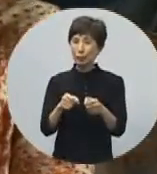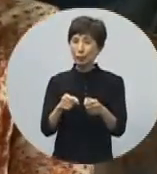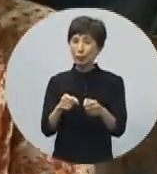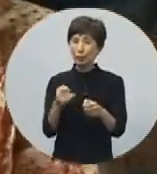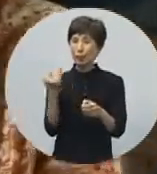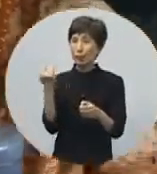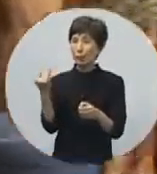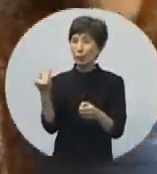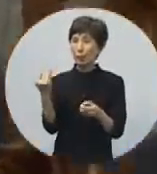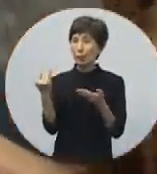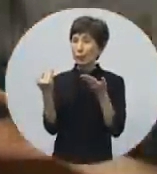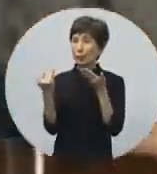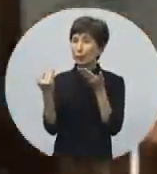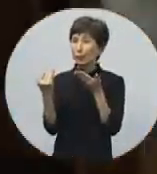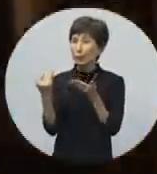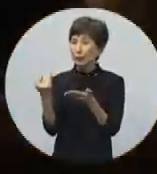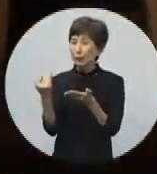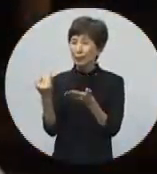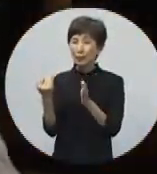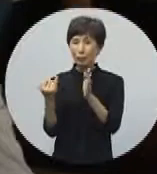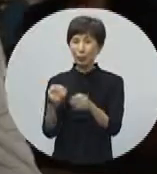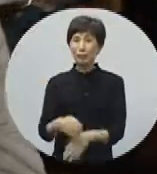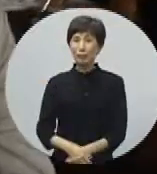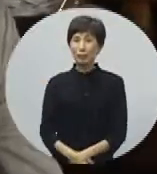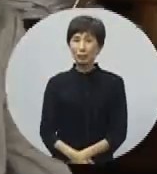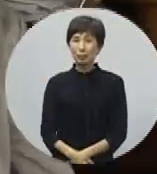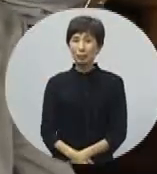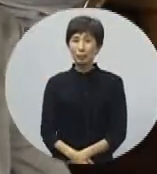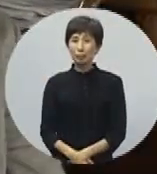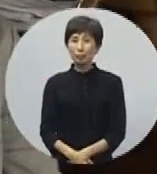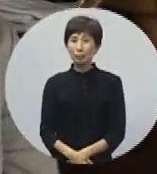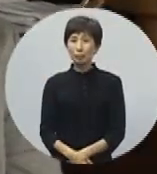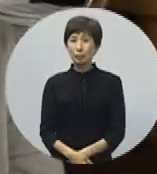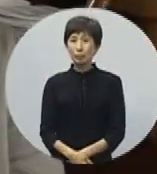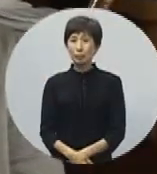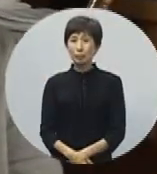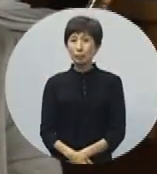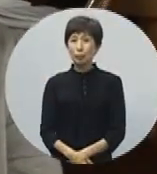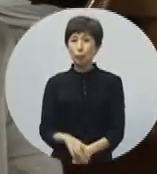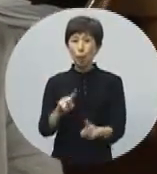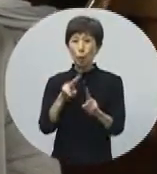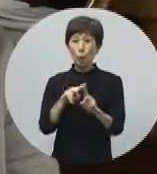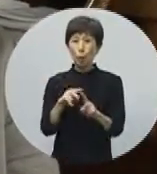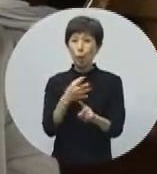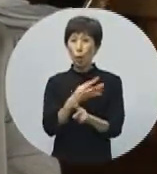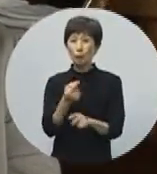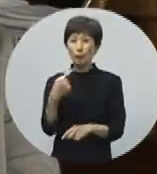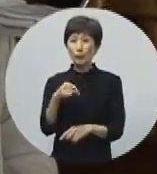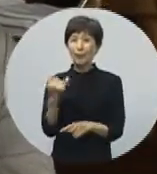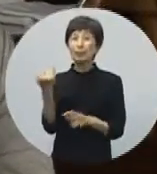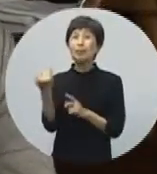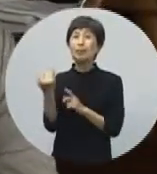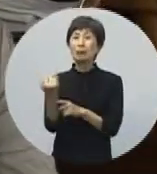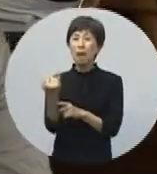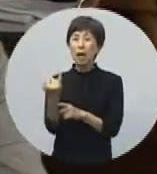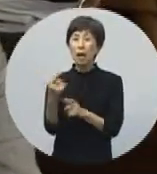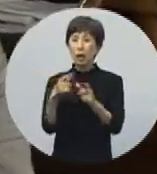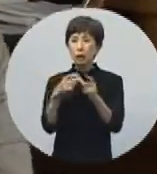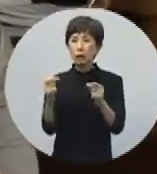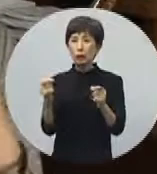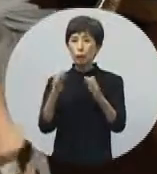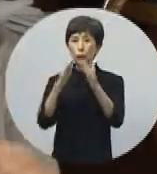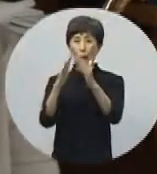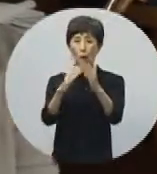ちらの方に、はい、お聞きしてください、 はいはい、 小沢先生は日本家屋の歴史に詳